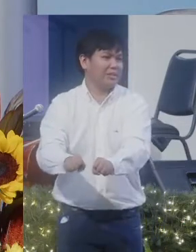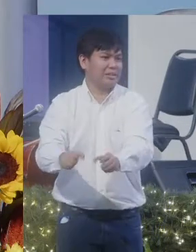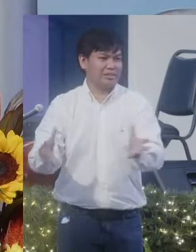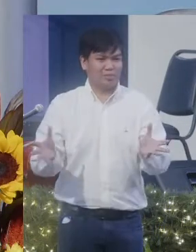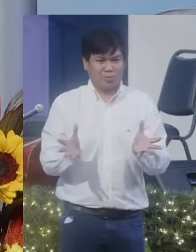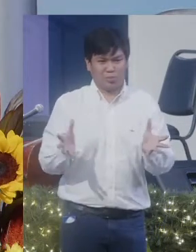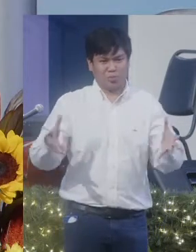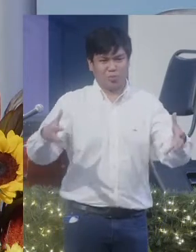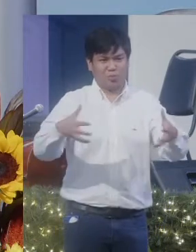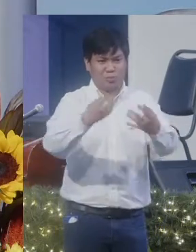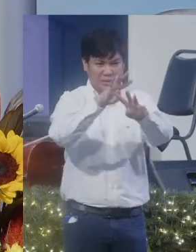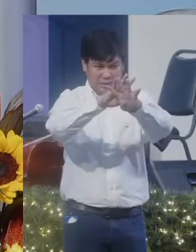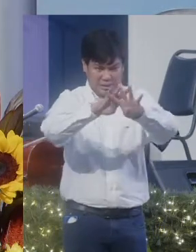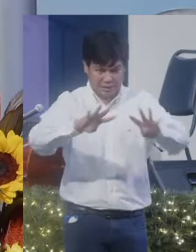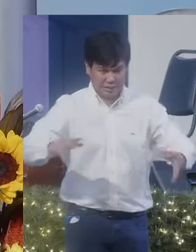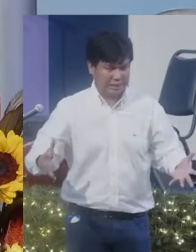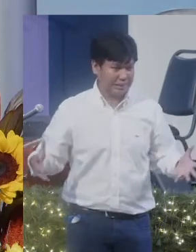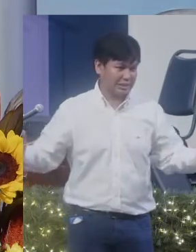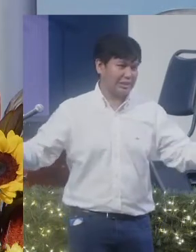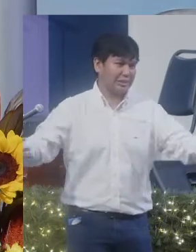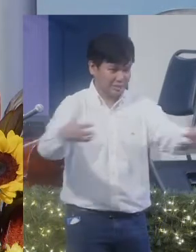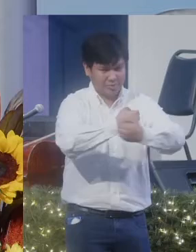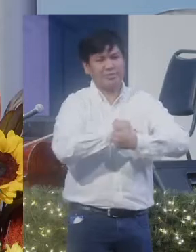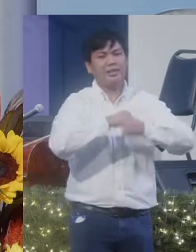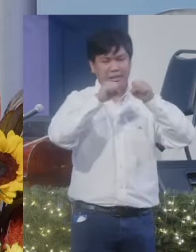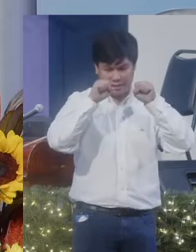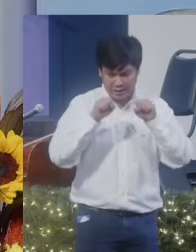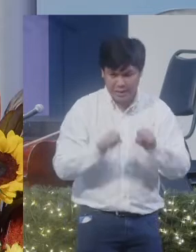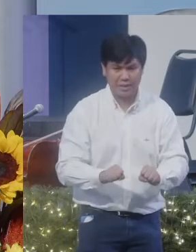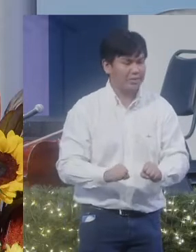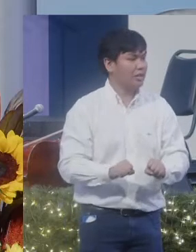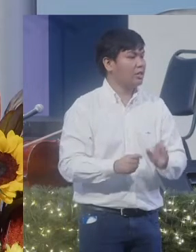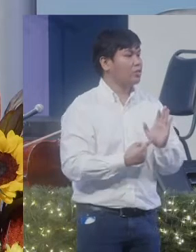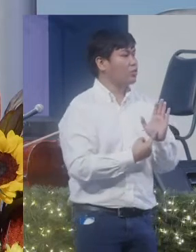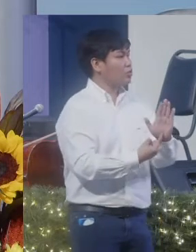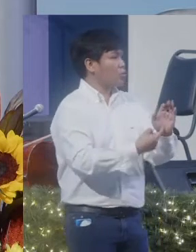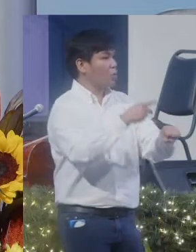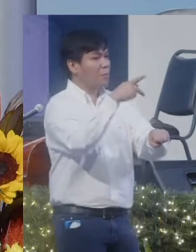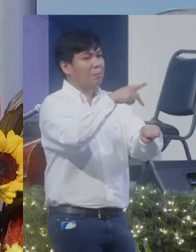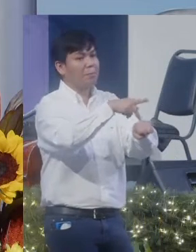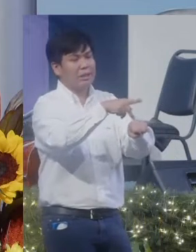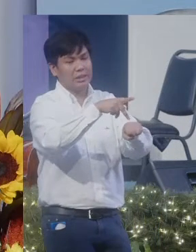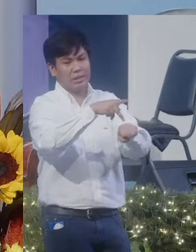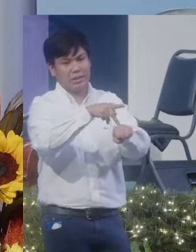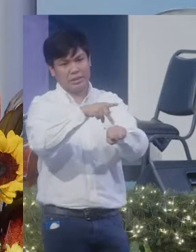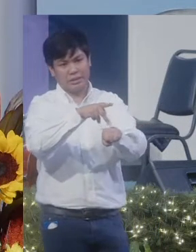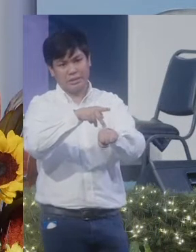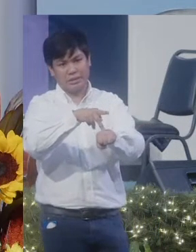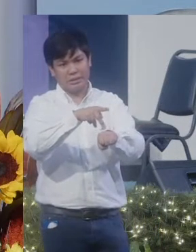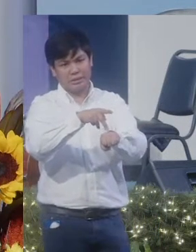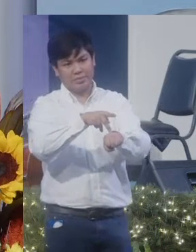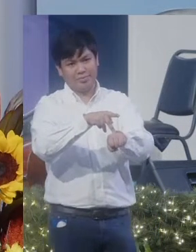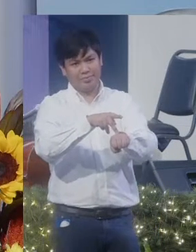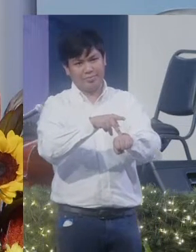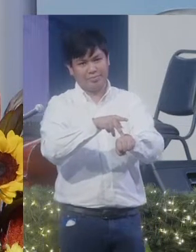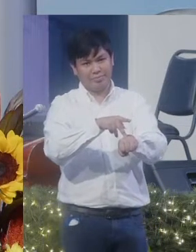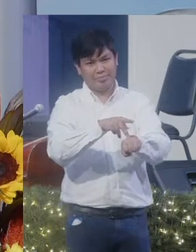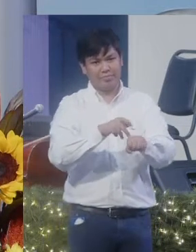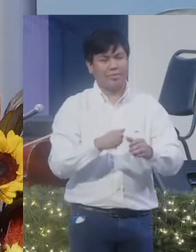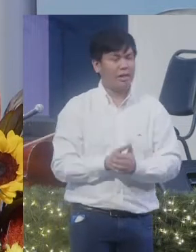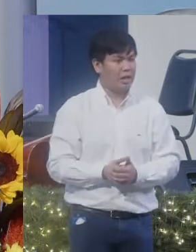Yung ganitong supernatural na pangisda, pinakita niya ulit kay Peter nung kanyang nire-restore si Peter pagkatapos